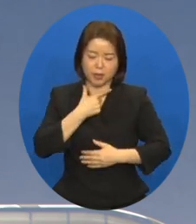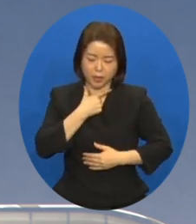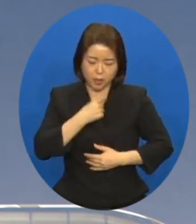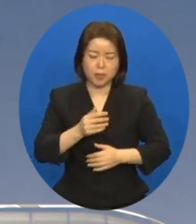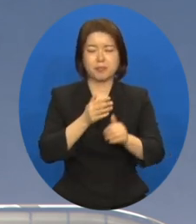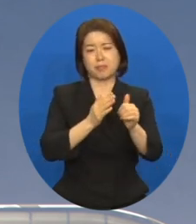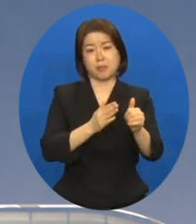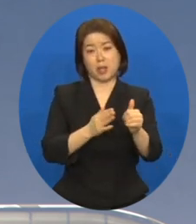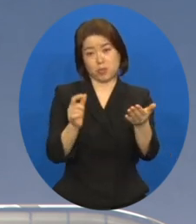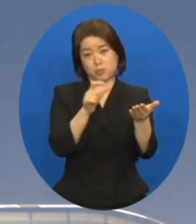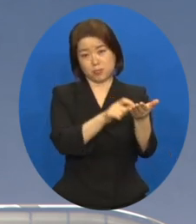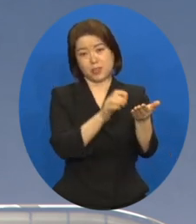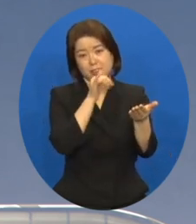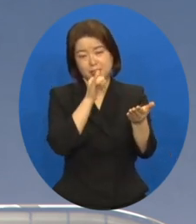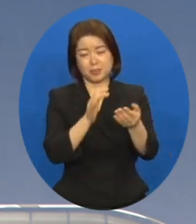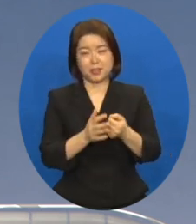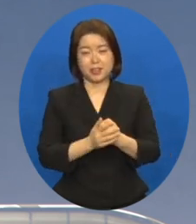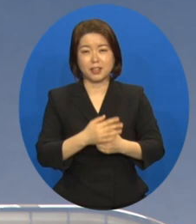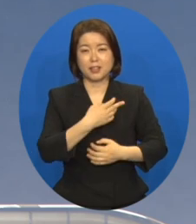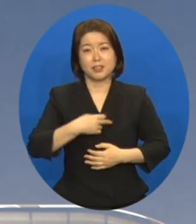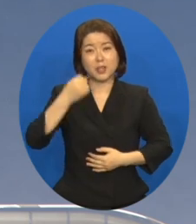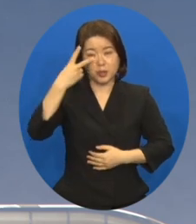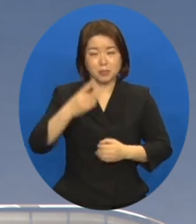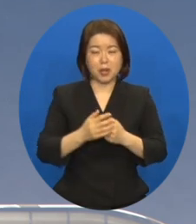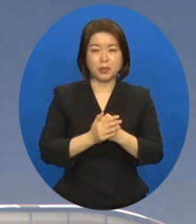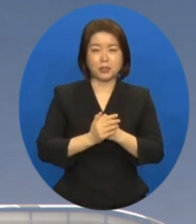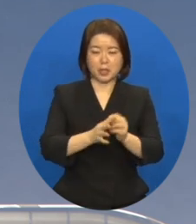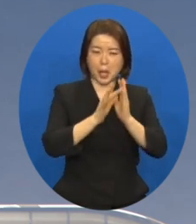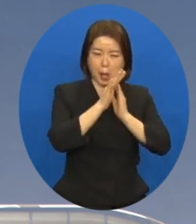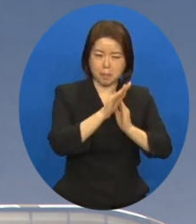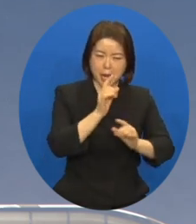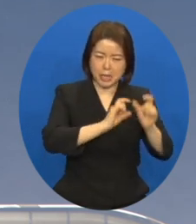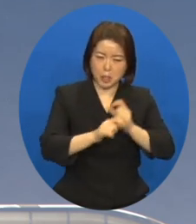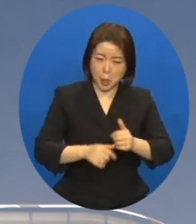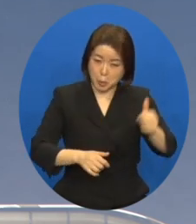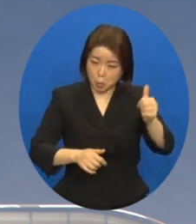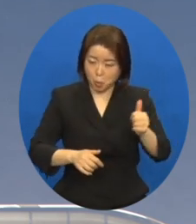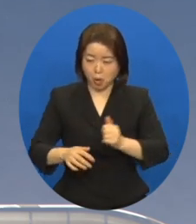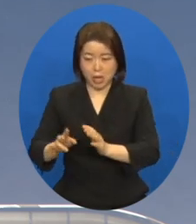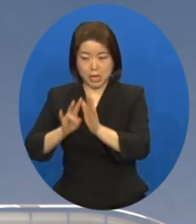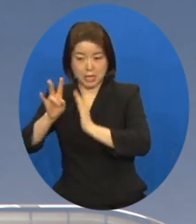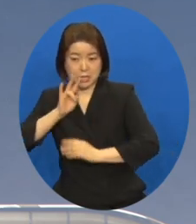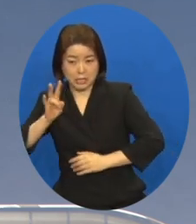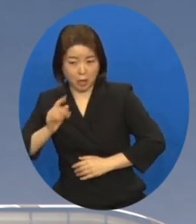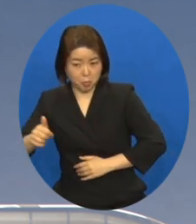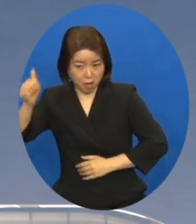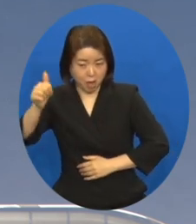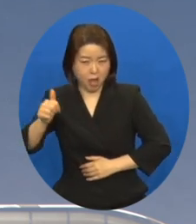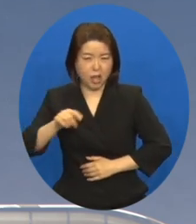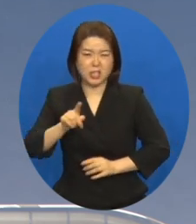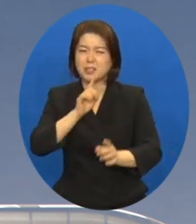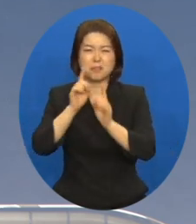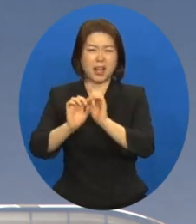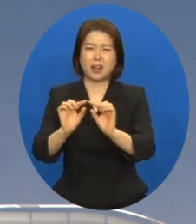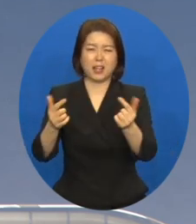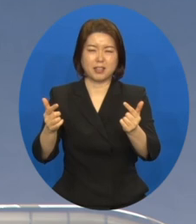그렇게 말씀을 했습니다. 사도 바울은 방언이 더 낫다, 예언이 더 낫다 그걸 말씀하려고 하는 게